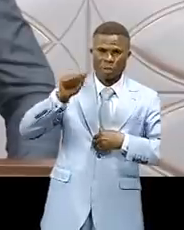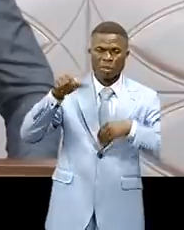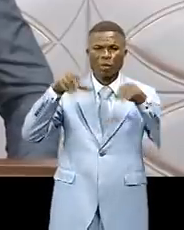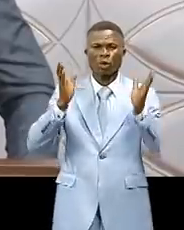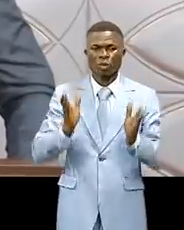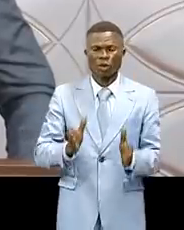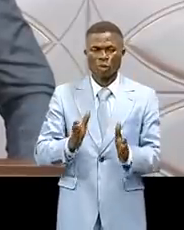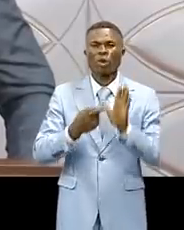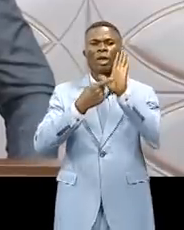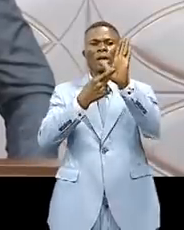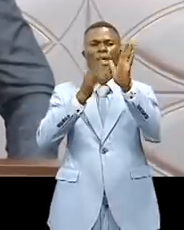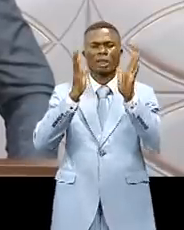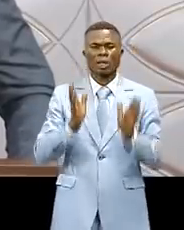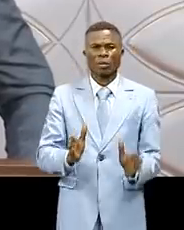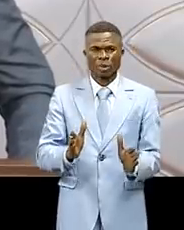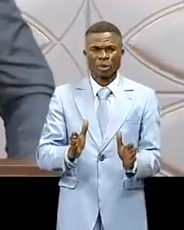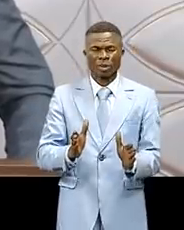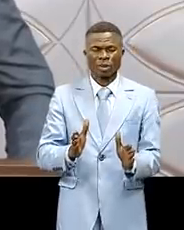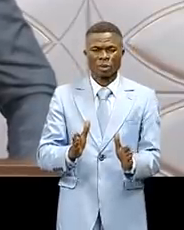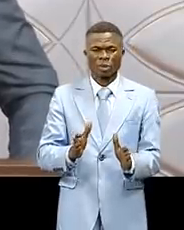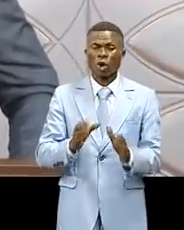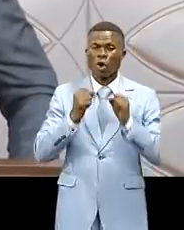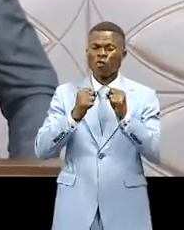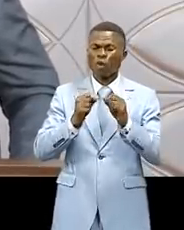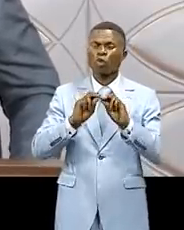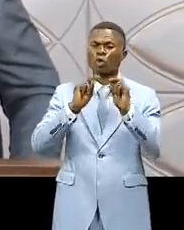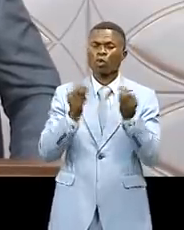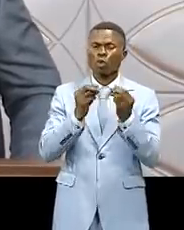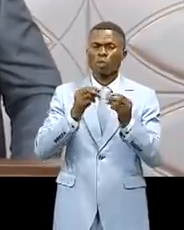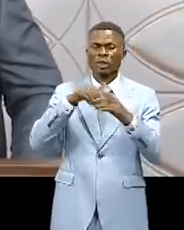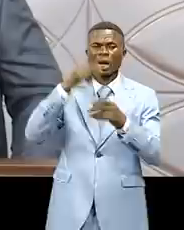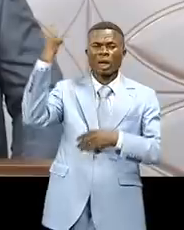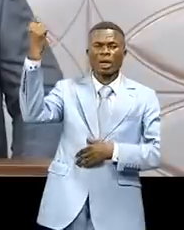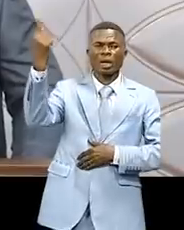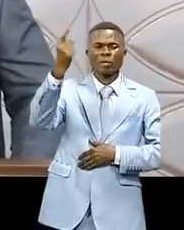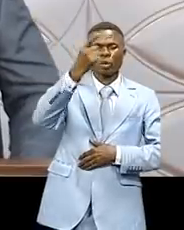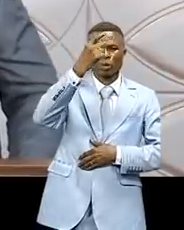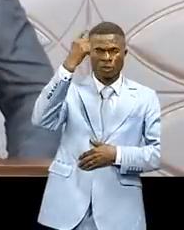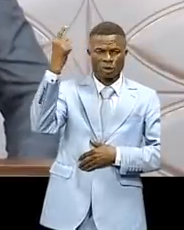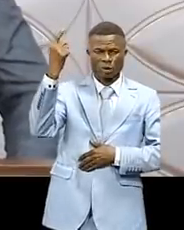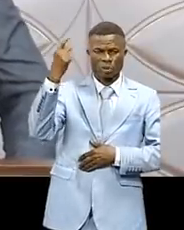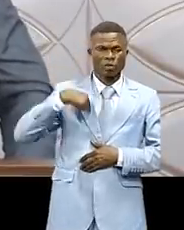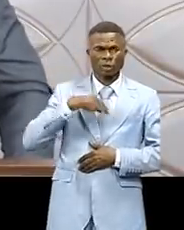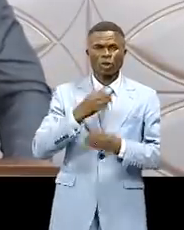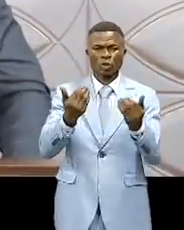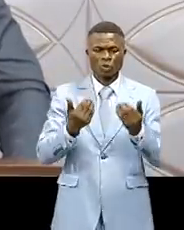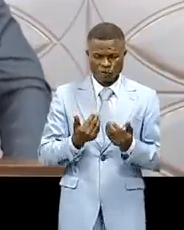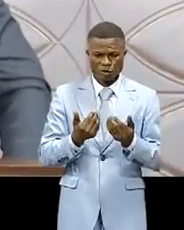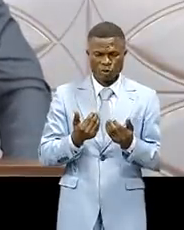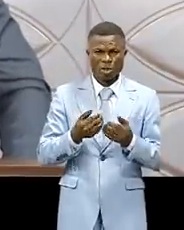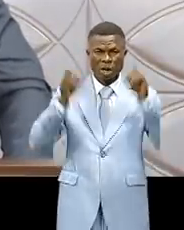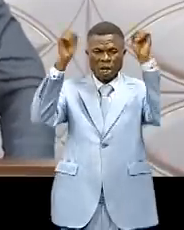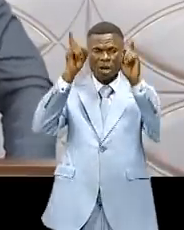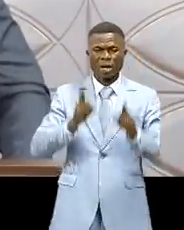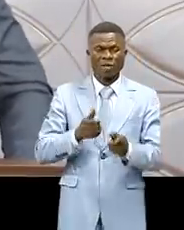représentante une force dynamique sur la scène mondiale nous voulons résolument une afrique où les